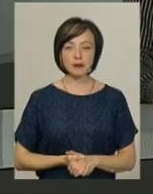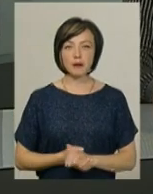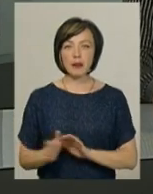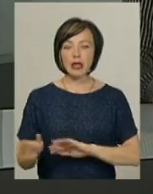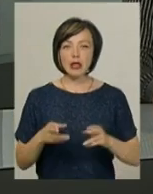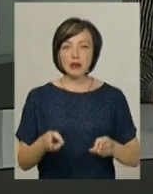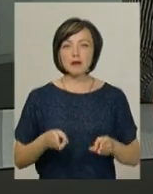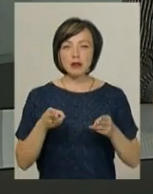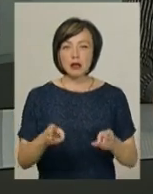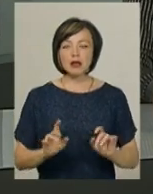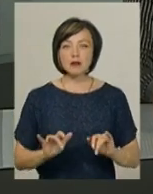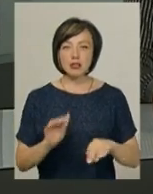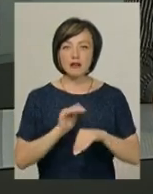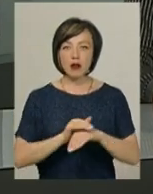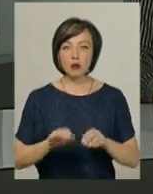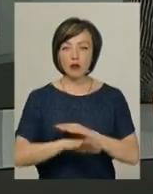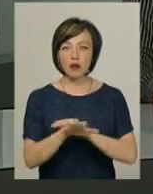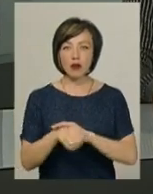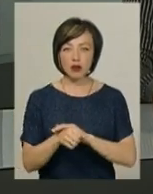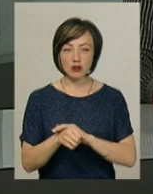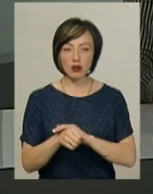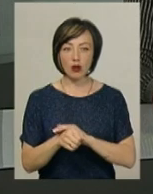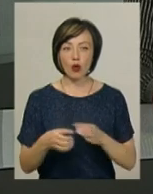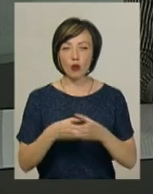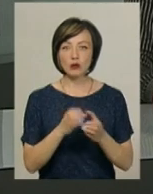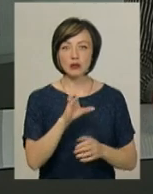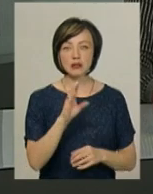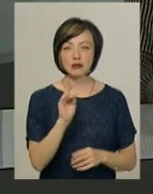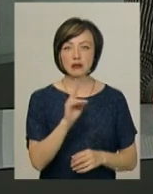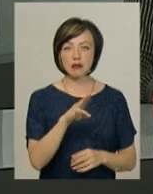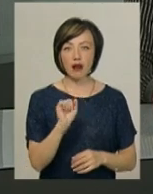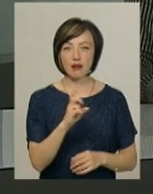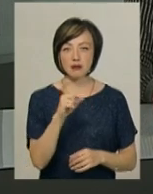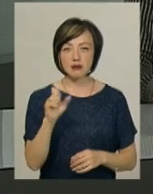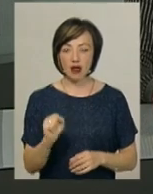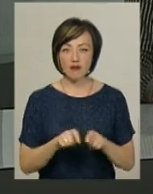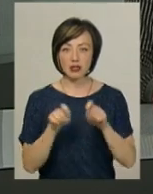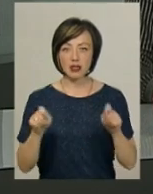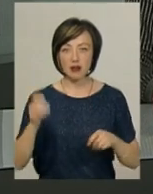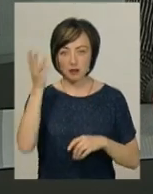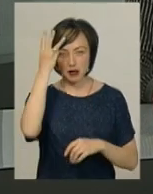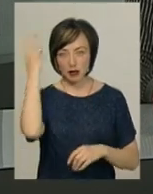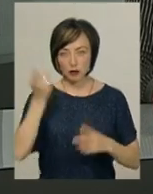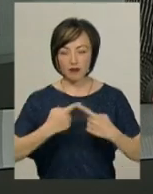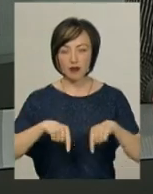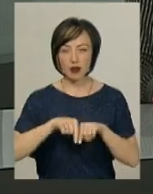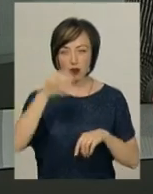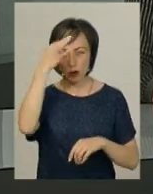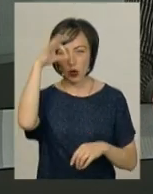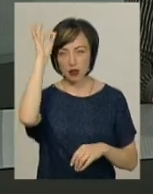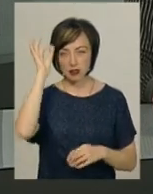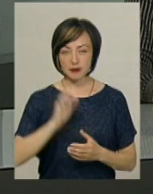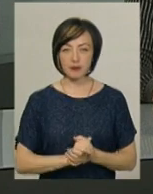Кримінальне провадження за фактом пограбування рок-гурту «Станза» відкрили у Хмельницькому відділі поліції. Про це повідомила його прес-секретар Світлана